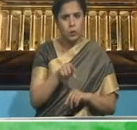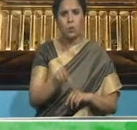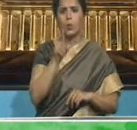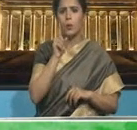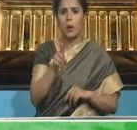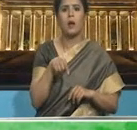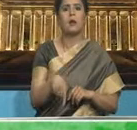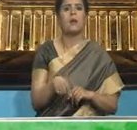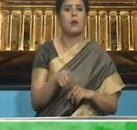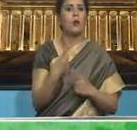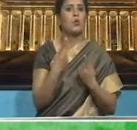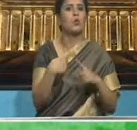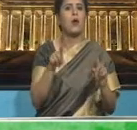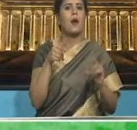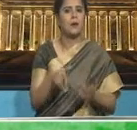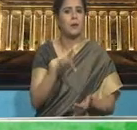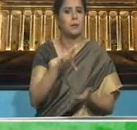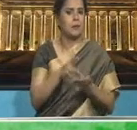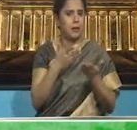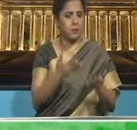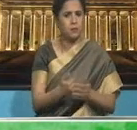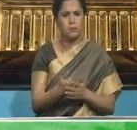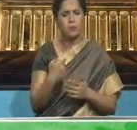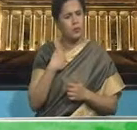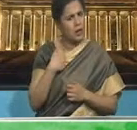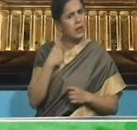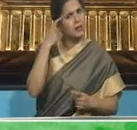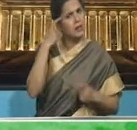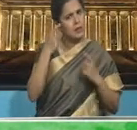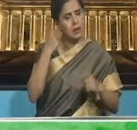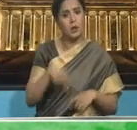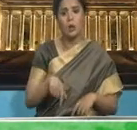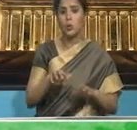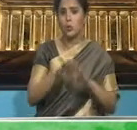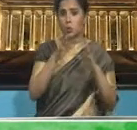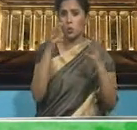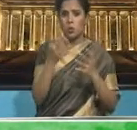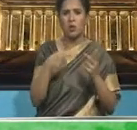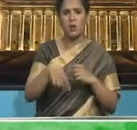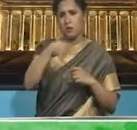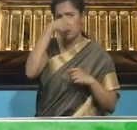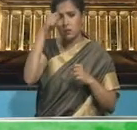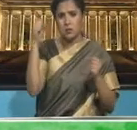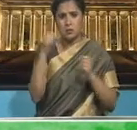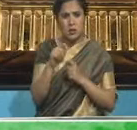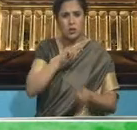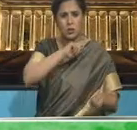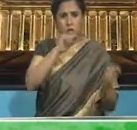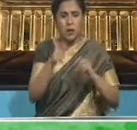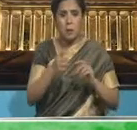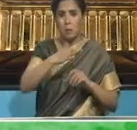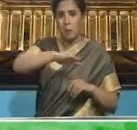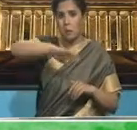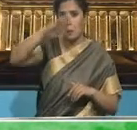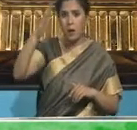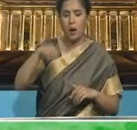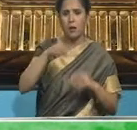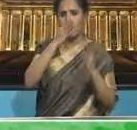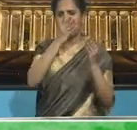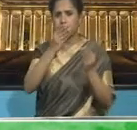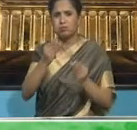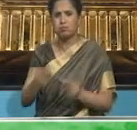आदर्श मंच है। मेरे विचार से ग्लोबल वार्मिंग और जलवायु परिवर्तन ऐसे चुनौतियां